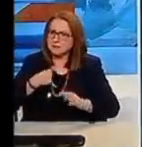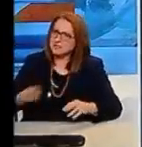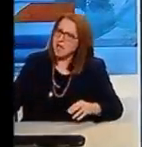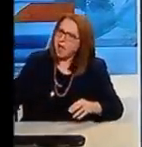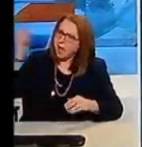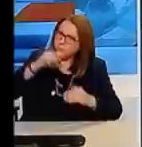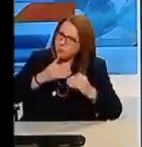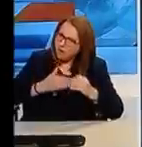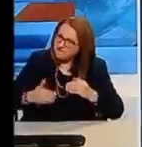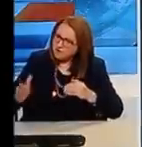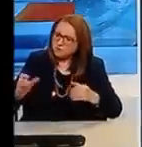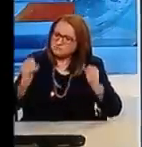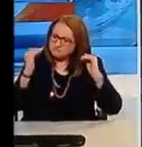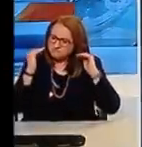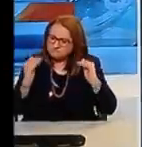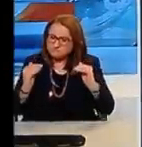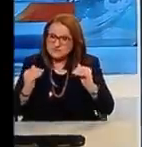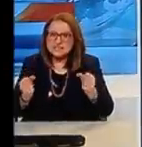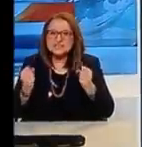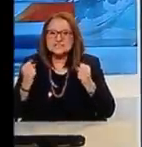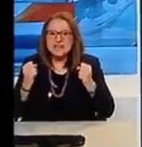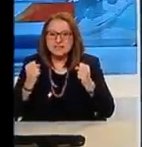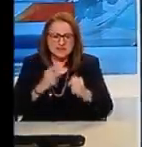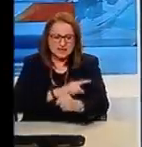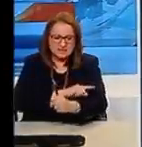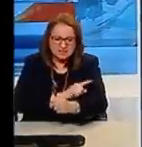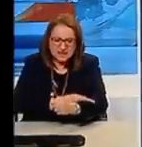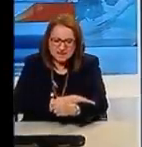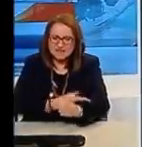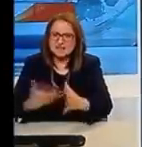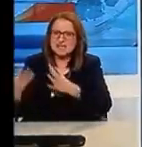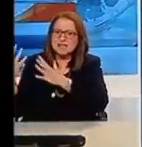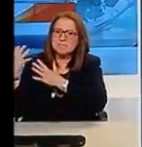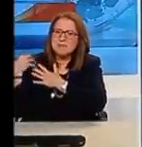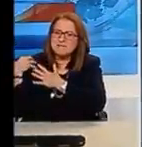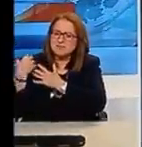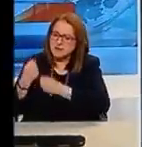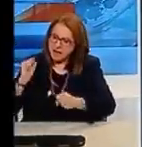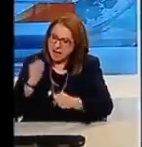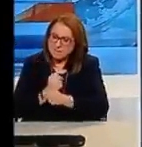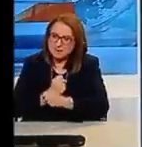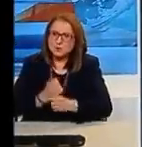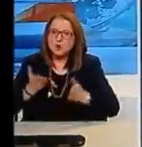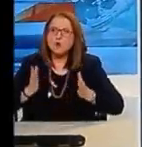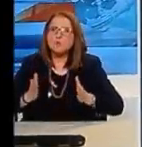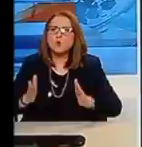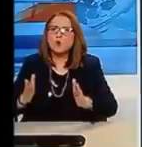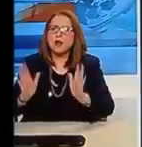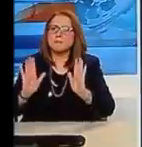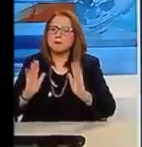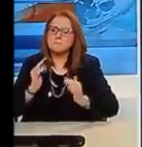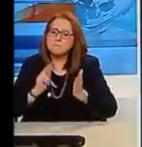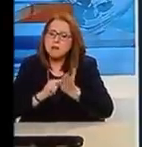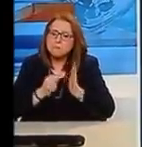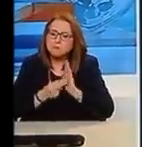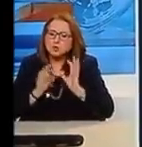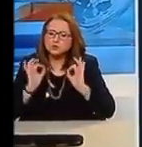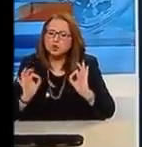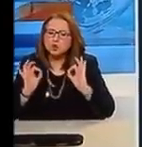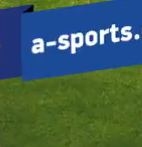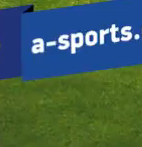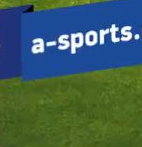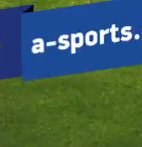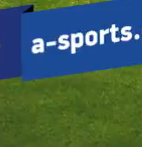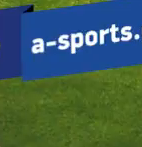το ίδιο υπεύθυνοι, συνεχίζουμε. Βγαίνουμε έξω με προσοχή. Μένουμε ασφαλείς. Καλή δύναμη, καλή επιτυχία σε όλους μας.